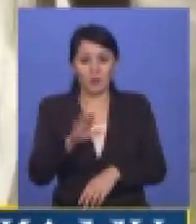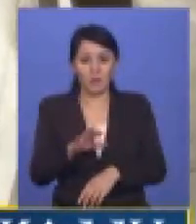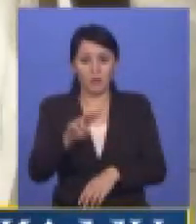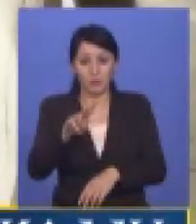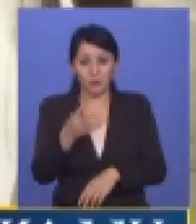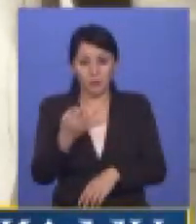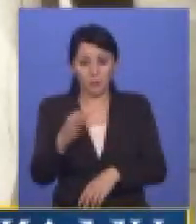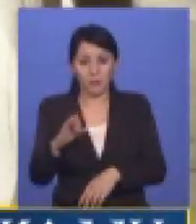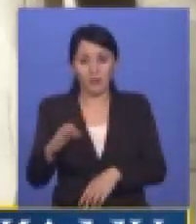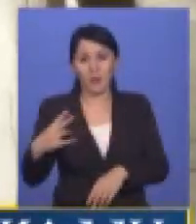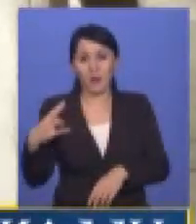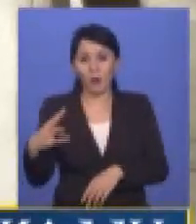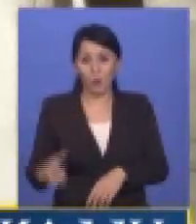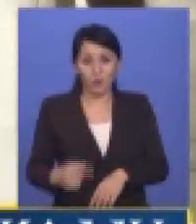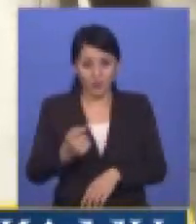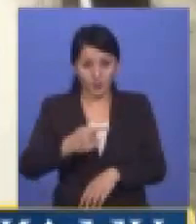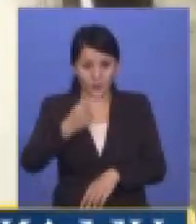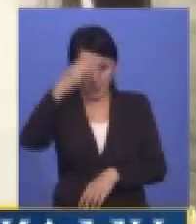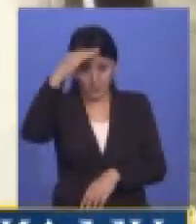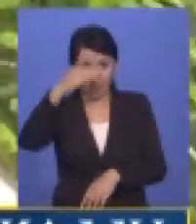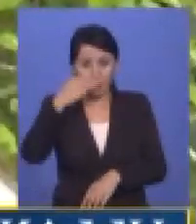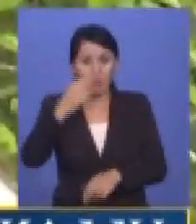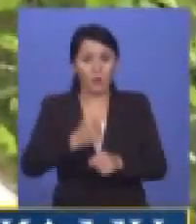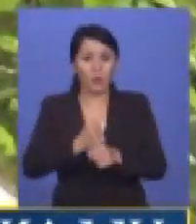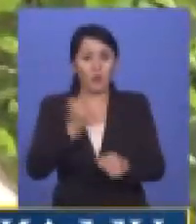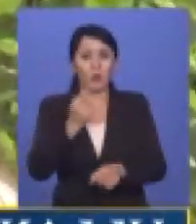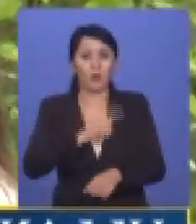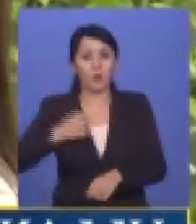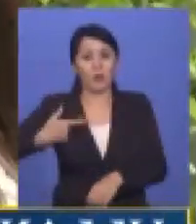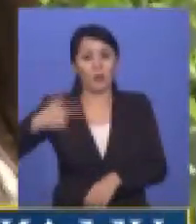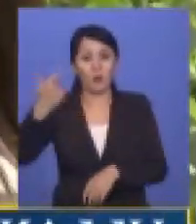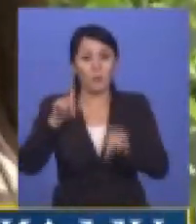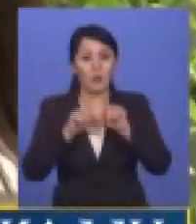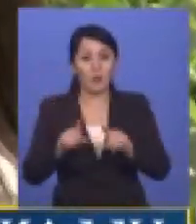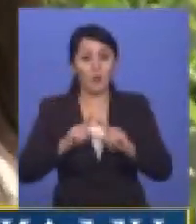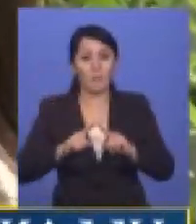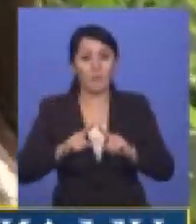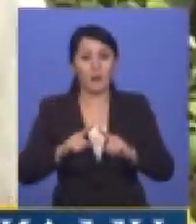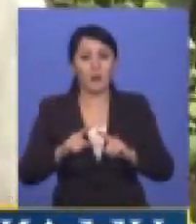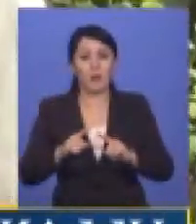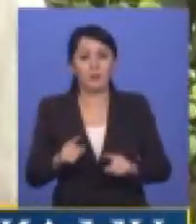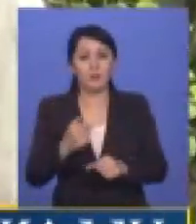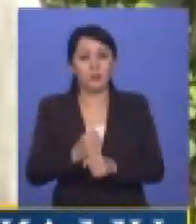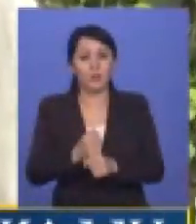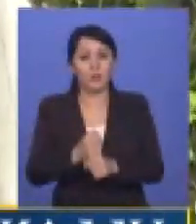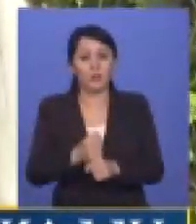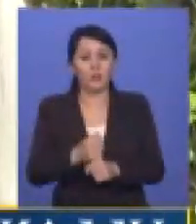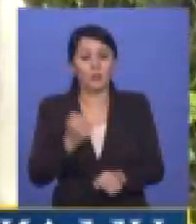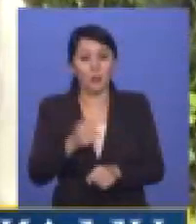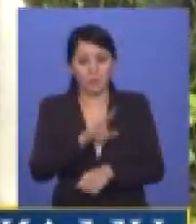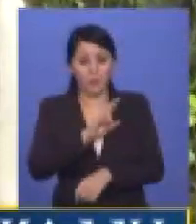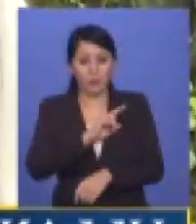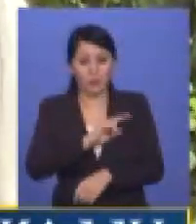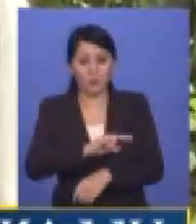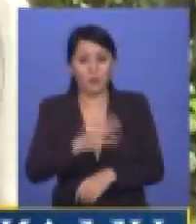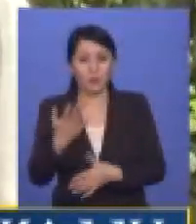Александр Липовойдың қызы. Оның айтуынша әкесі қатты мінезімен, сауаттылығымен ерекшеленді. Қол астындағыларға қатал әрі талапшыл болғанымен,